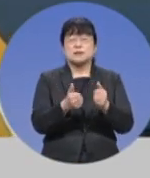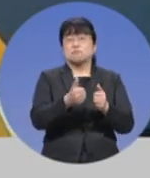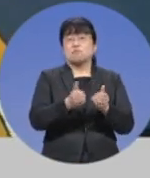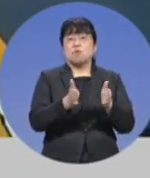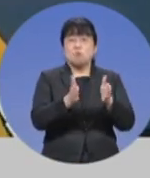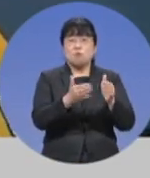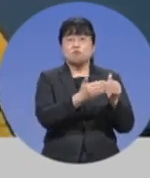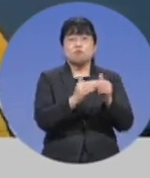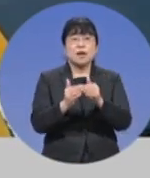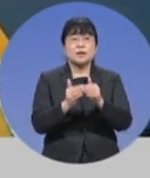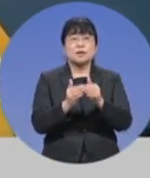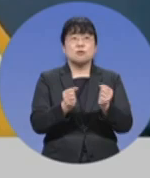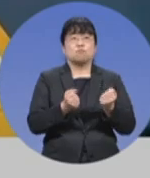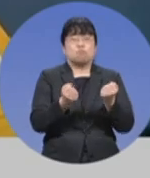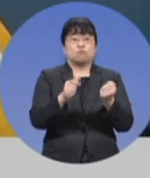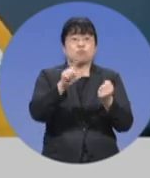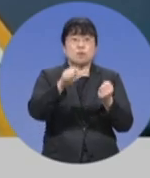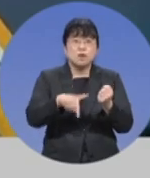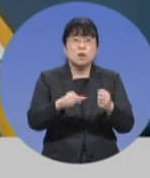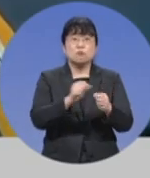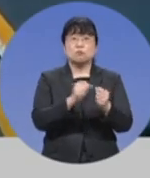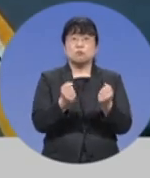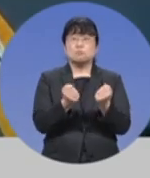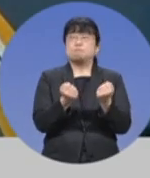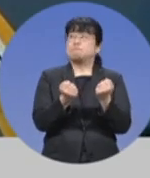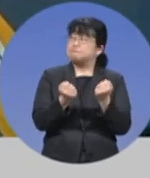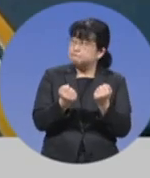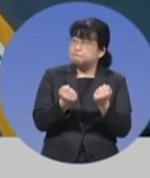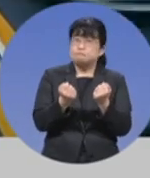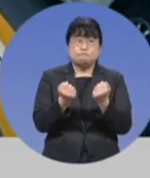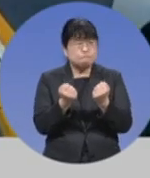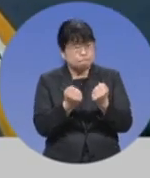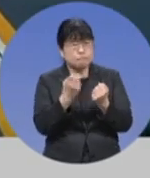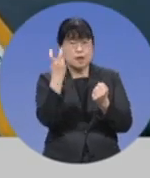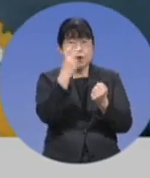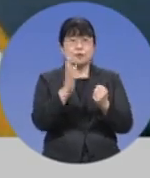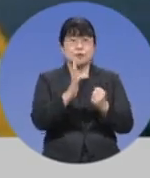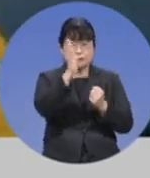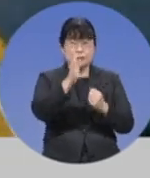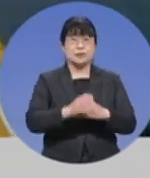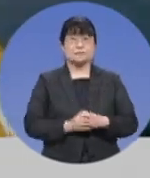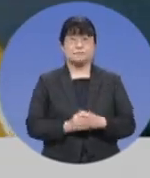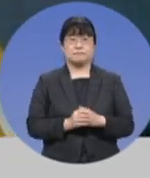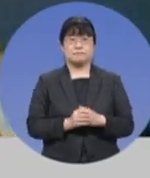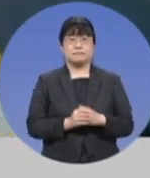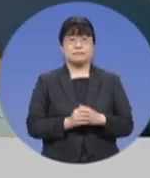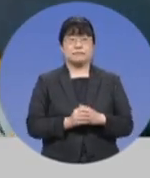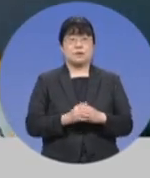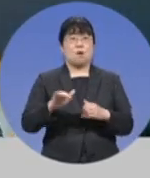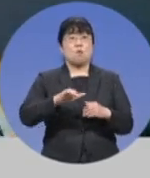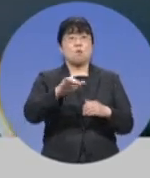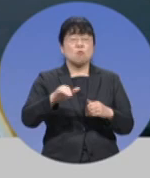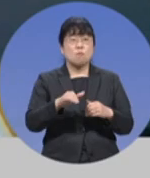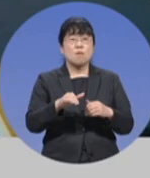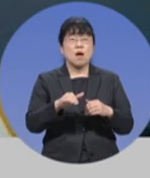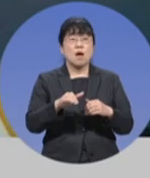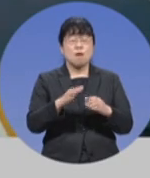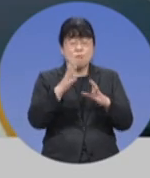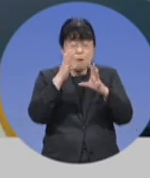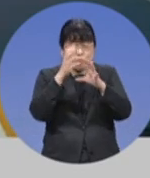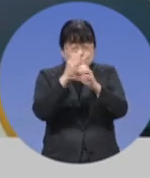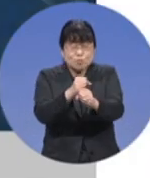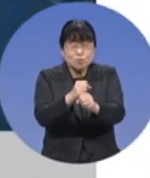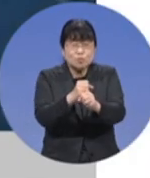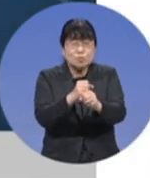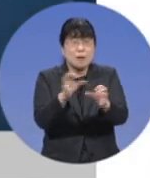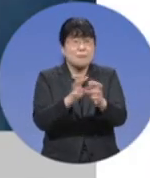住宅街などを走行するときは、特に左右の安全をしっかりと確認してください。子どもは興味のあるものに夢中にな